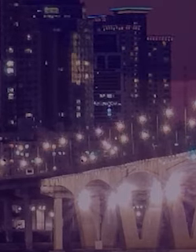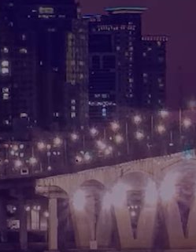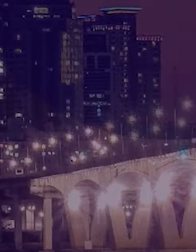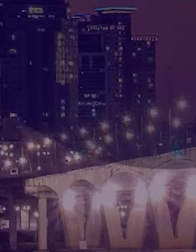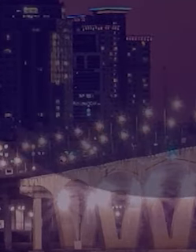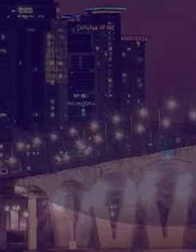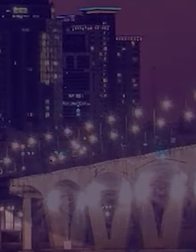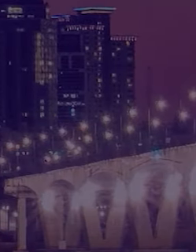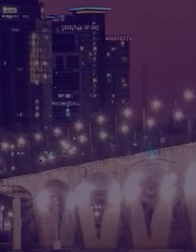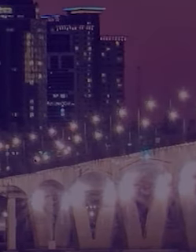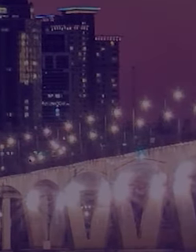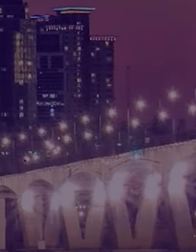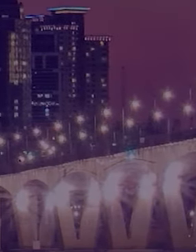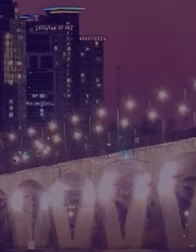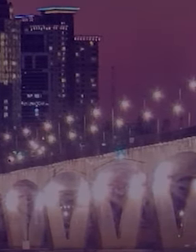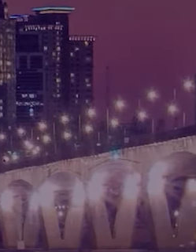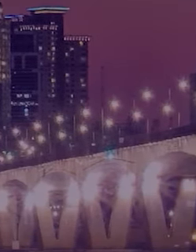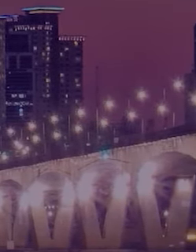갈태웅 아